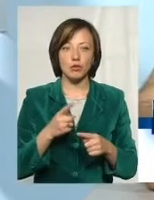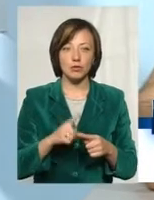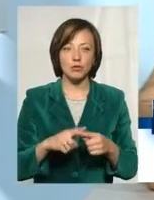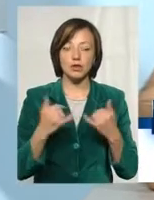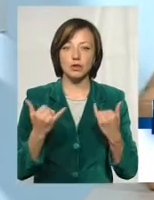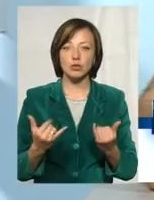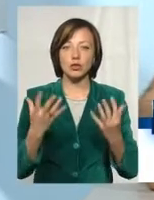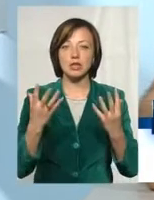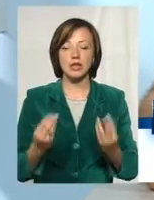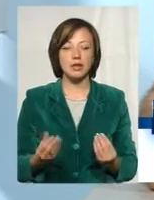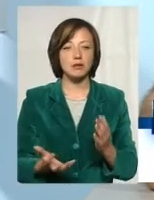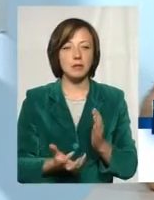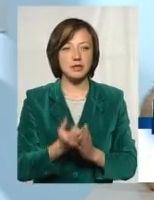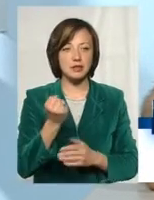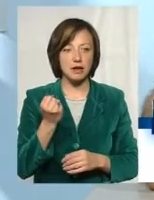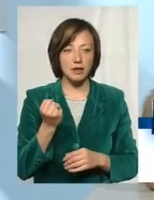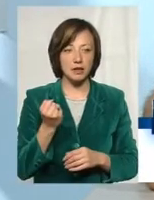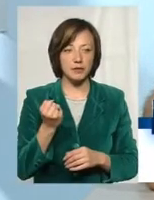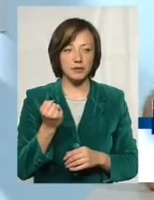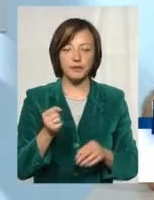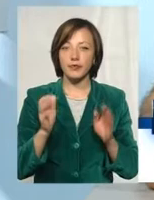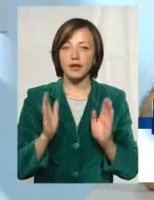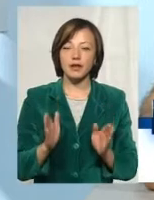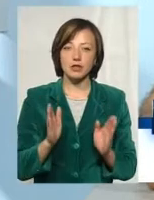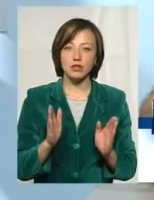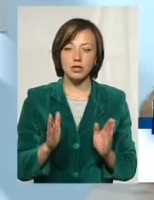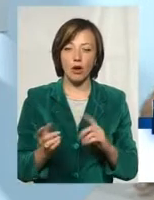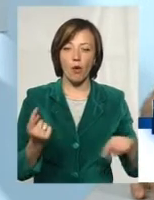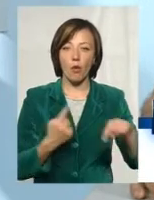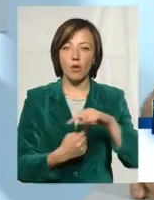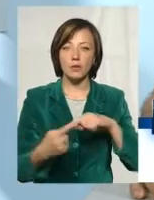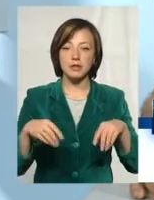день спасає лише тільки обіг землі